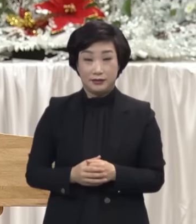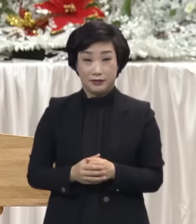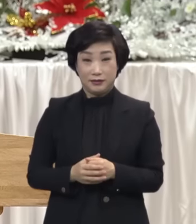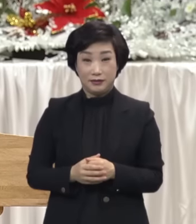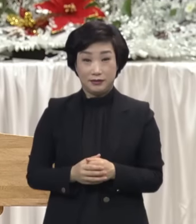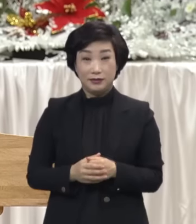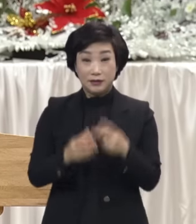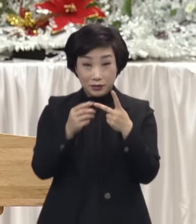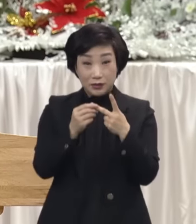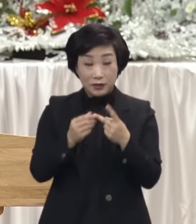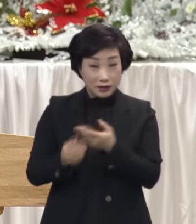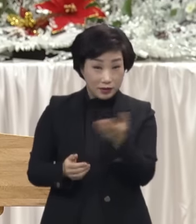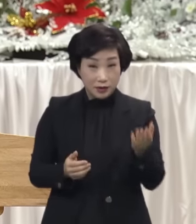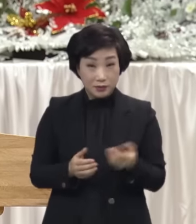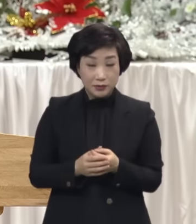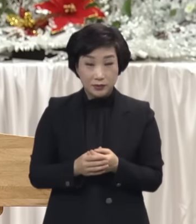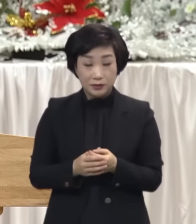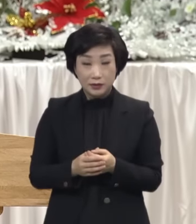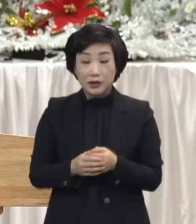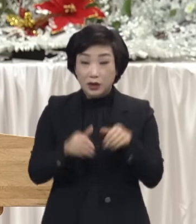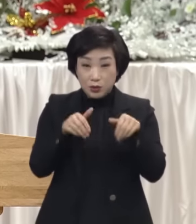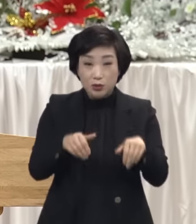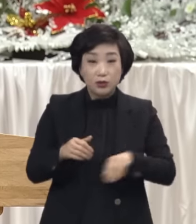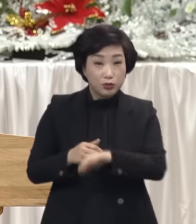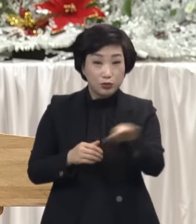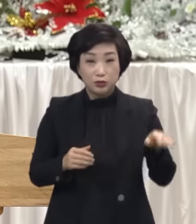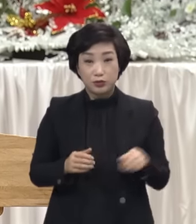번째. 그런 종이